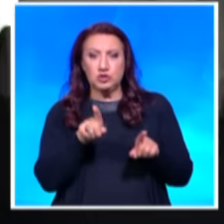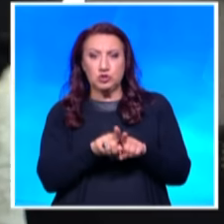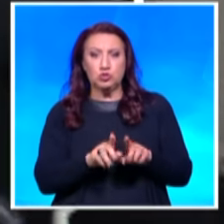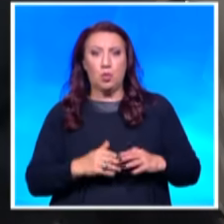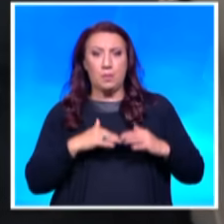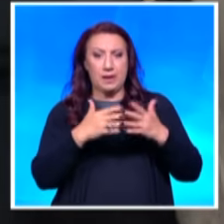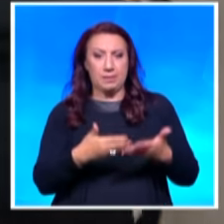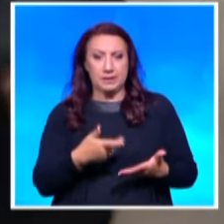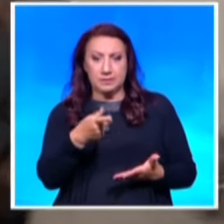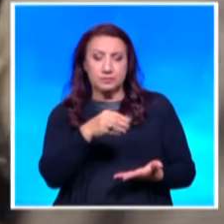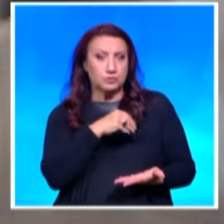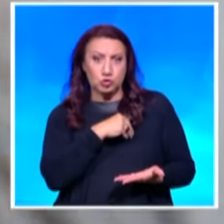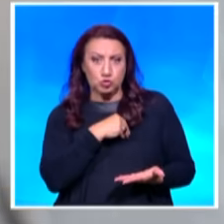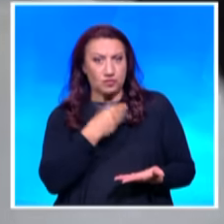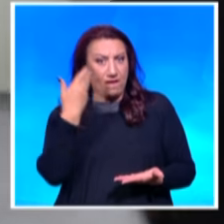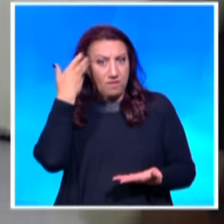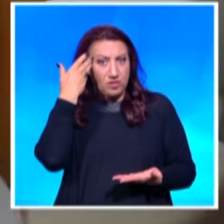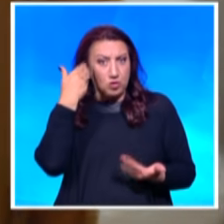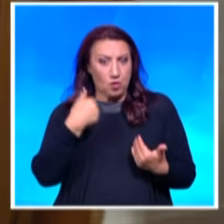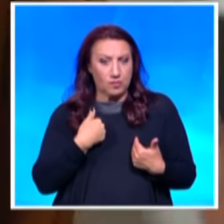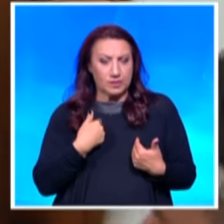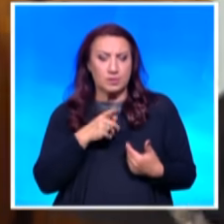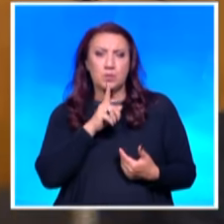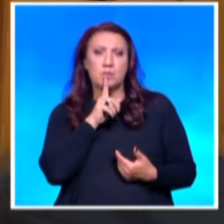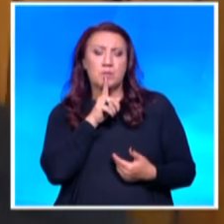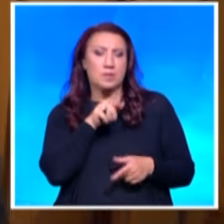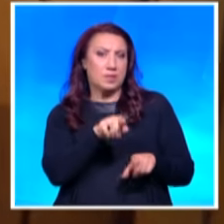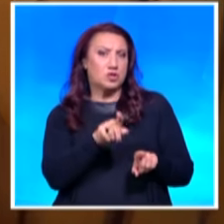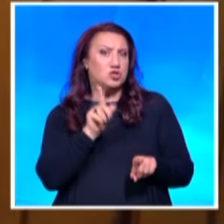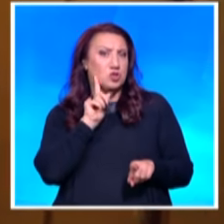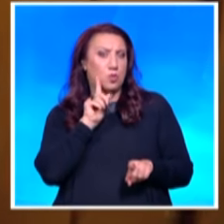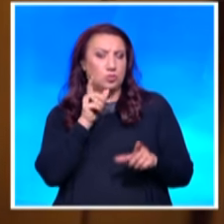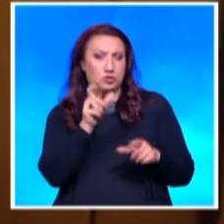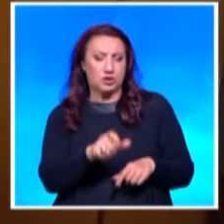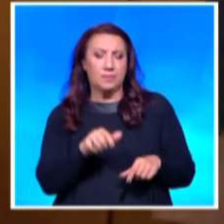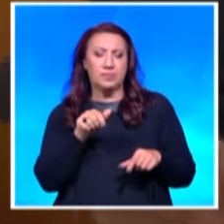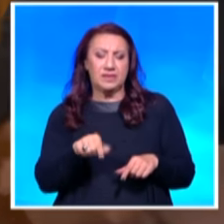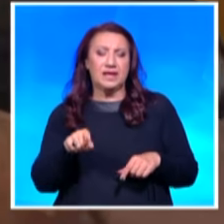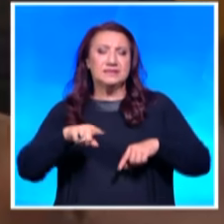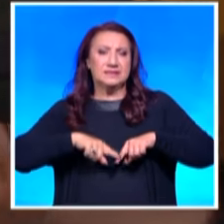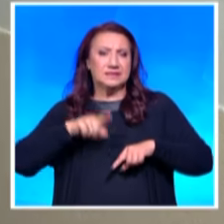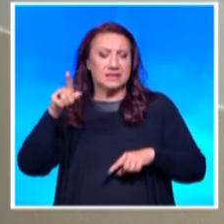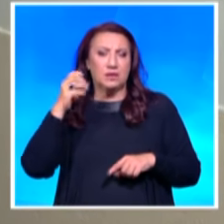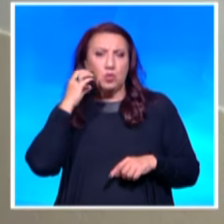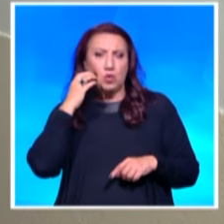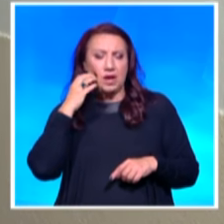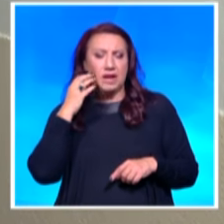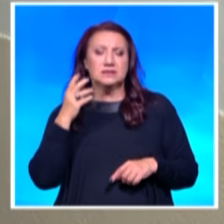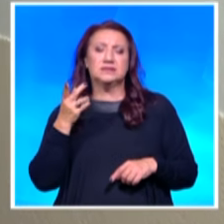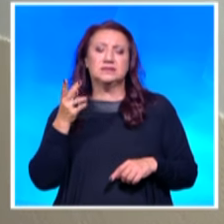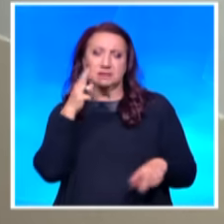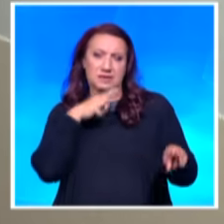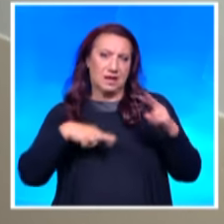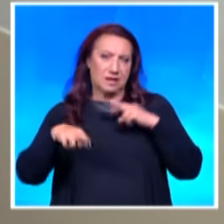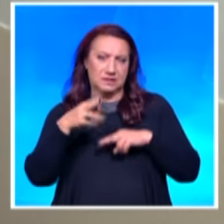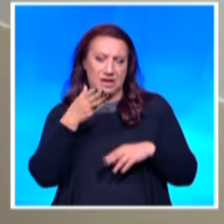винове? Днес в районния съд в Бургас се гледа мярката за неотклонение, насочения за нападател. Казвайки, че ще я